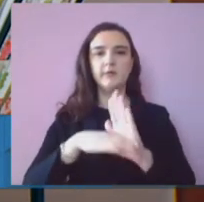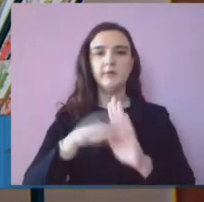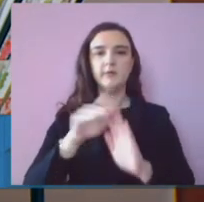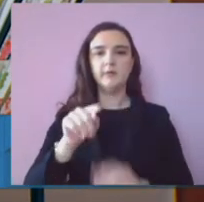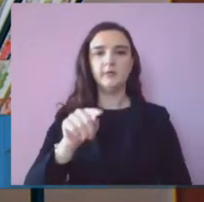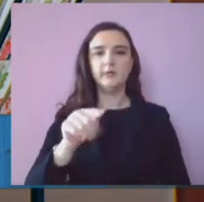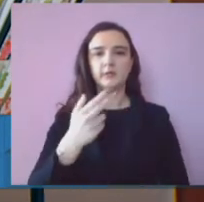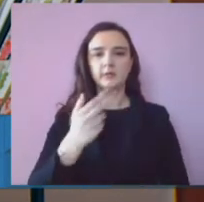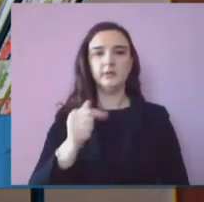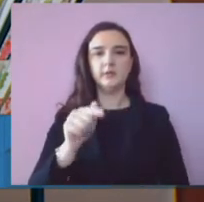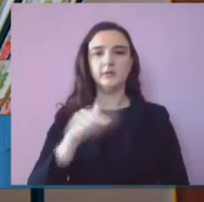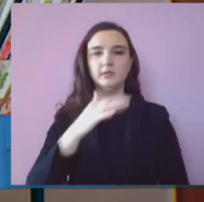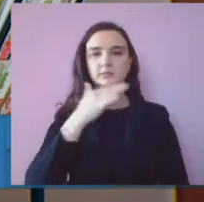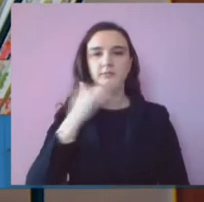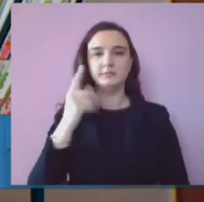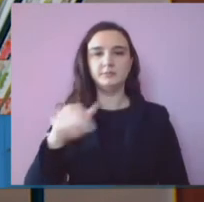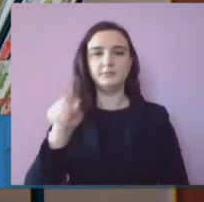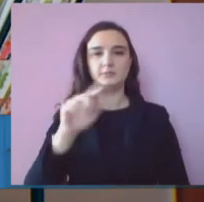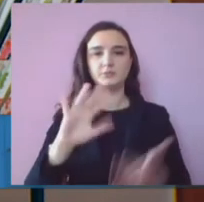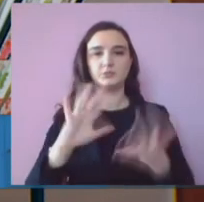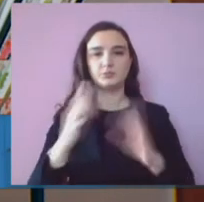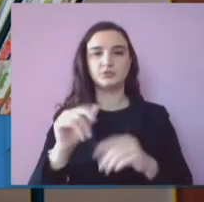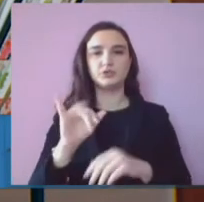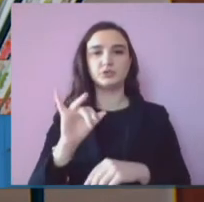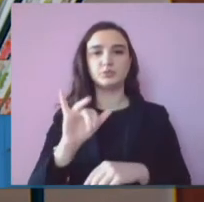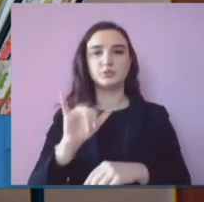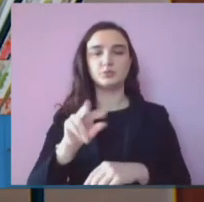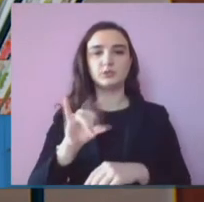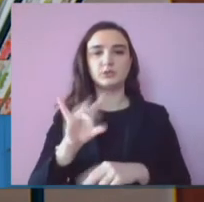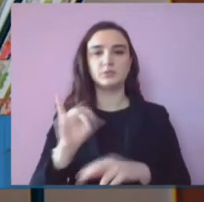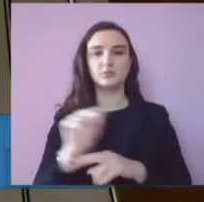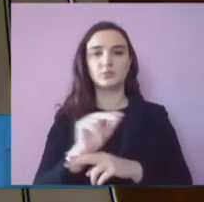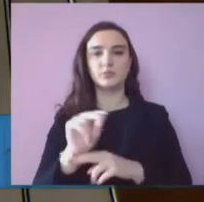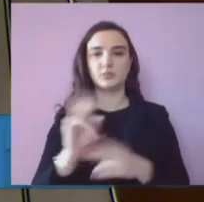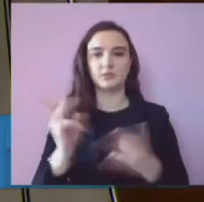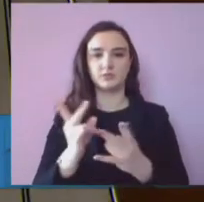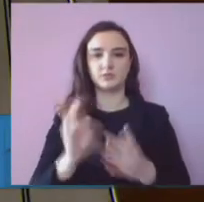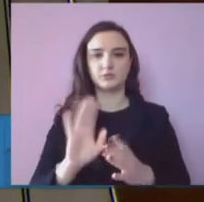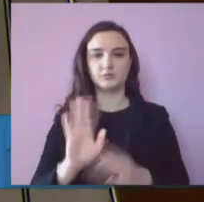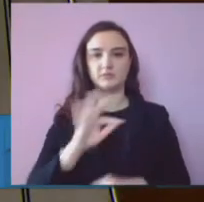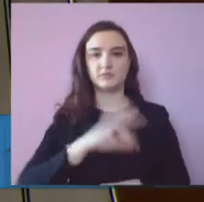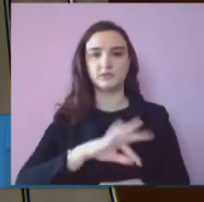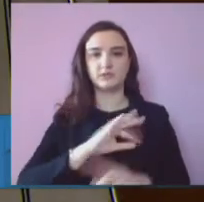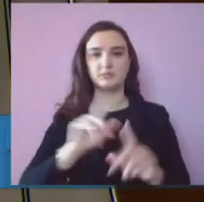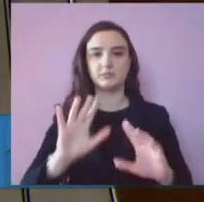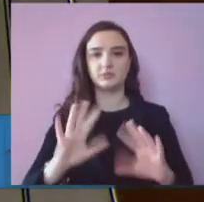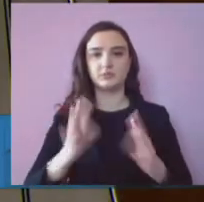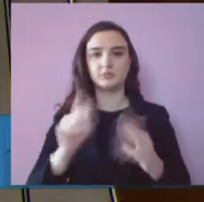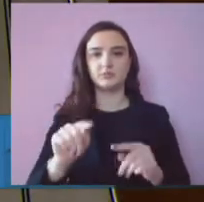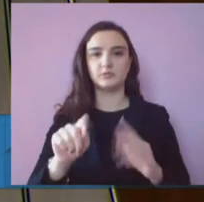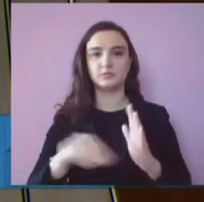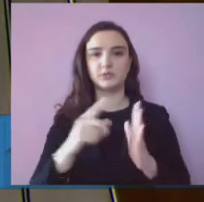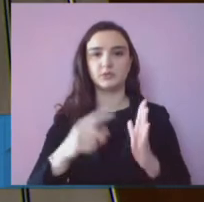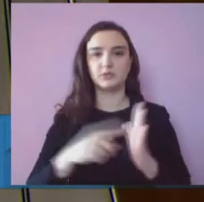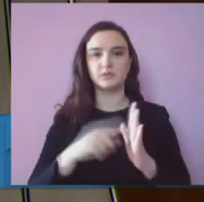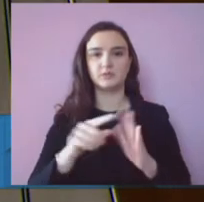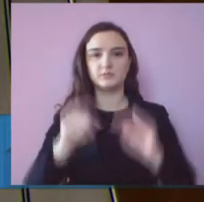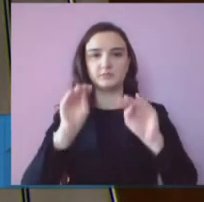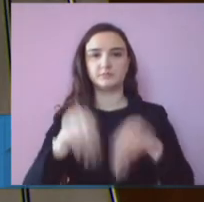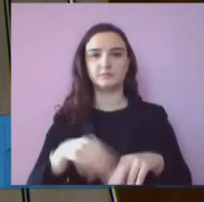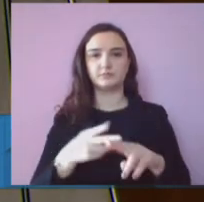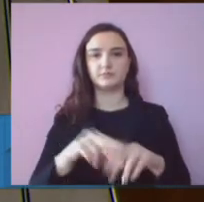რომ უმრავლეს შემთხვევაში ინსულინის მკურნალობა აღარ ჭირდება ხოლმე. ვისარგებლებ შემთხვევით ამ კითხვას შევავსებ, იმიტომ რომ ჩვენ